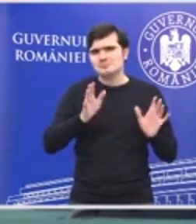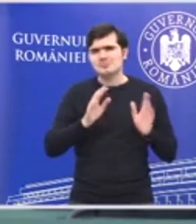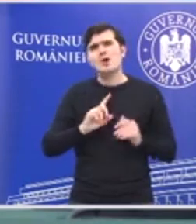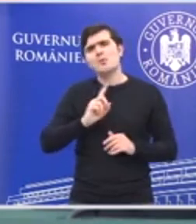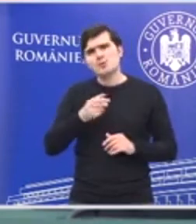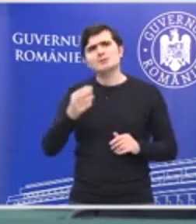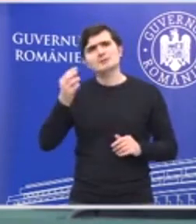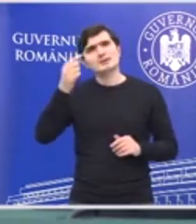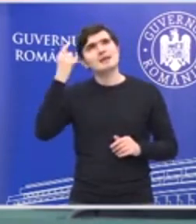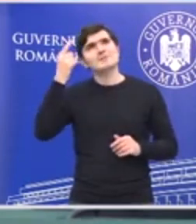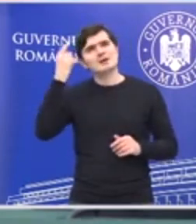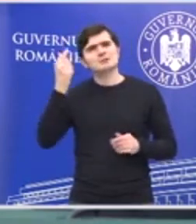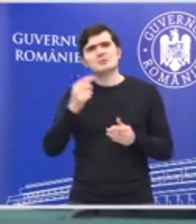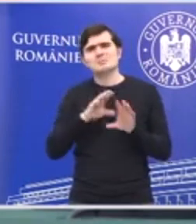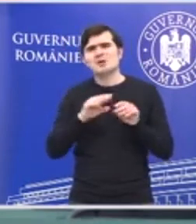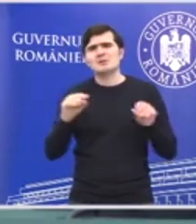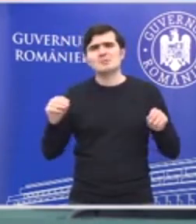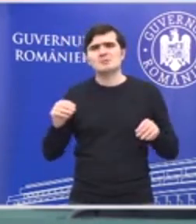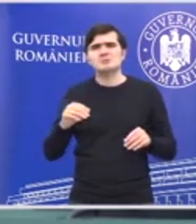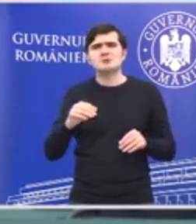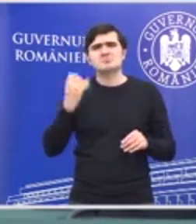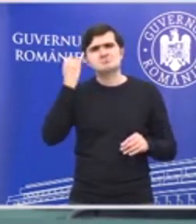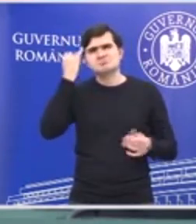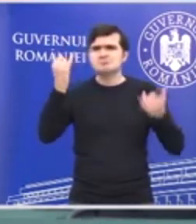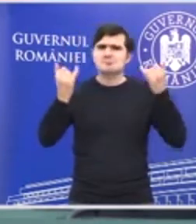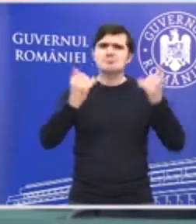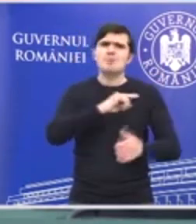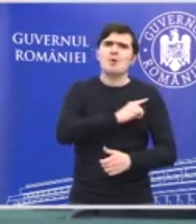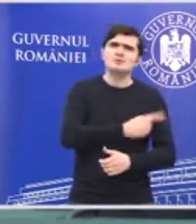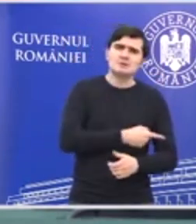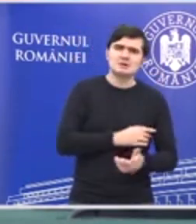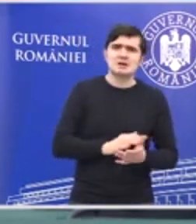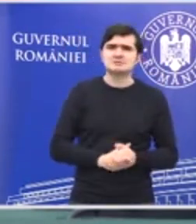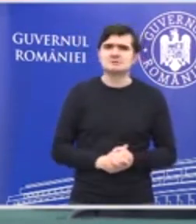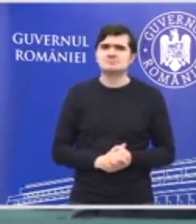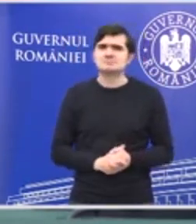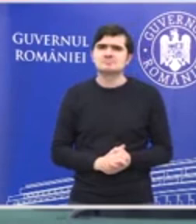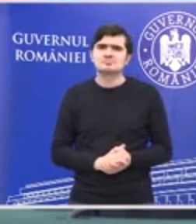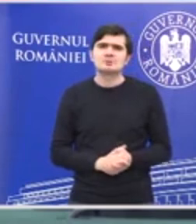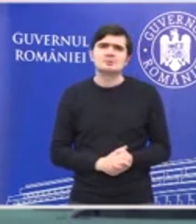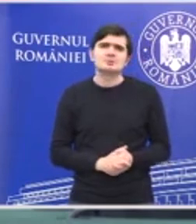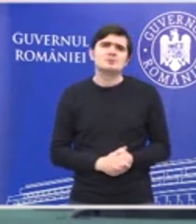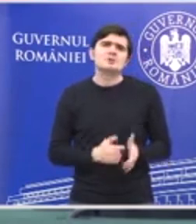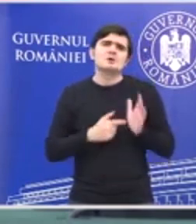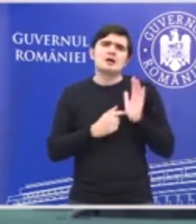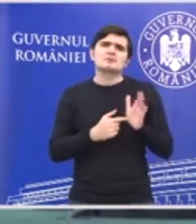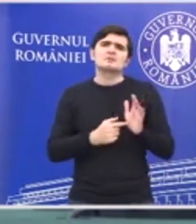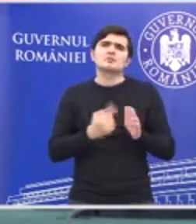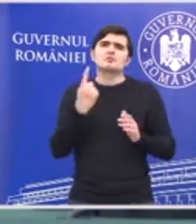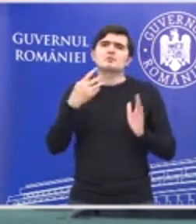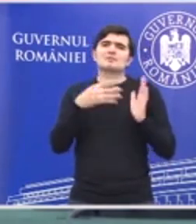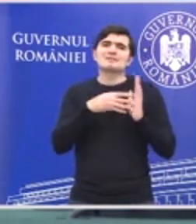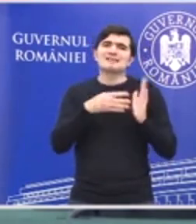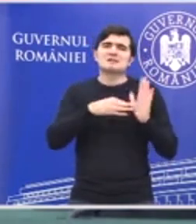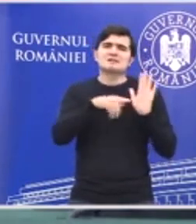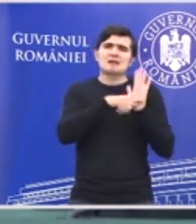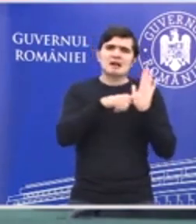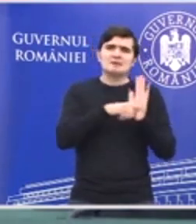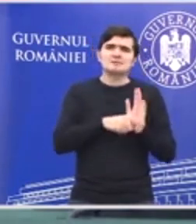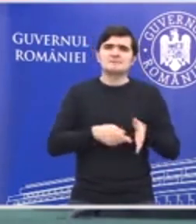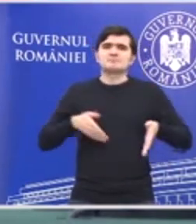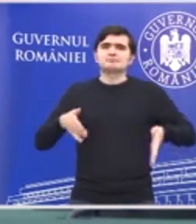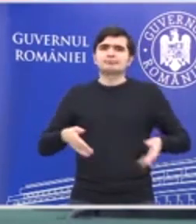se pot imagina multiple variante, începând de la prezența unui test negativ, exact cum se imaginează